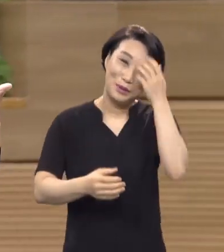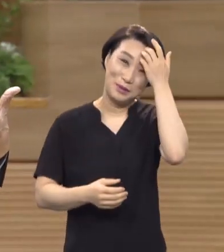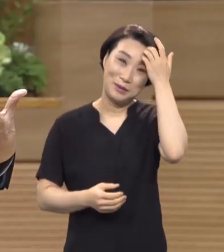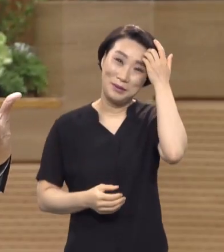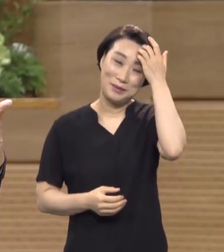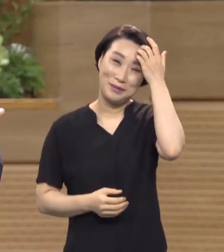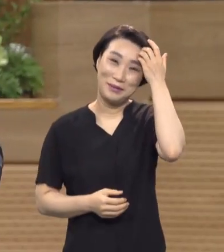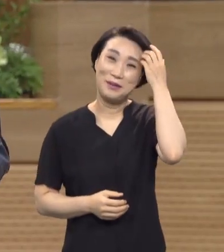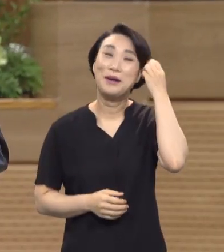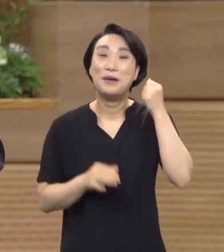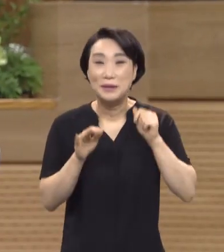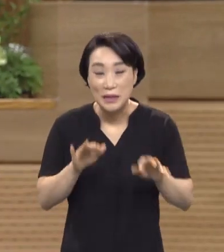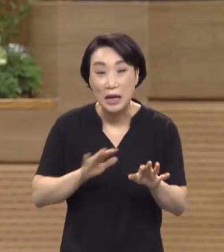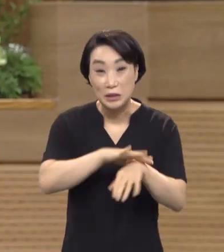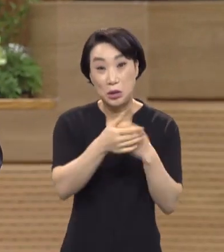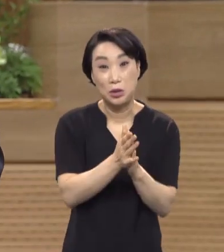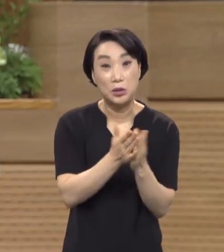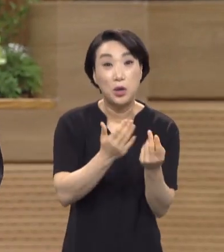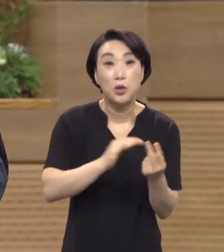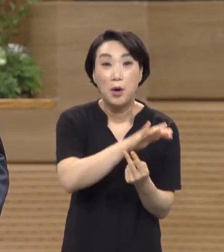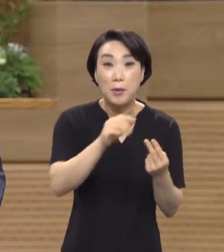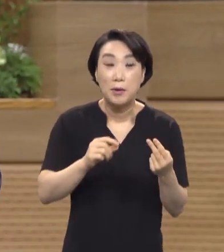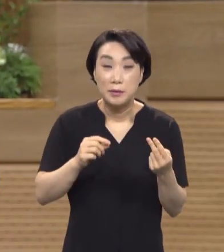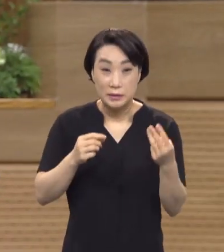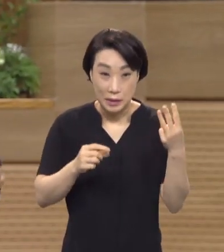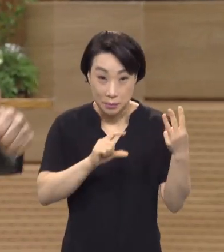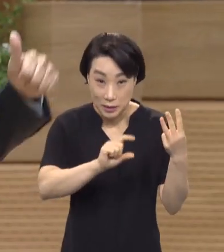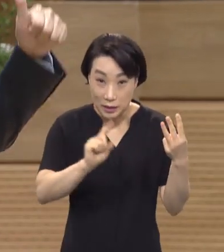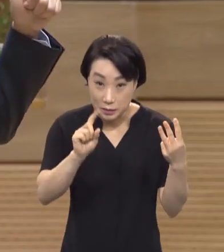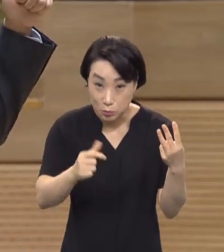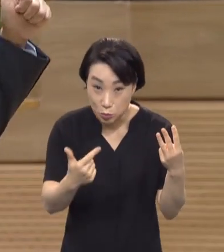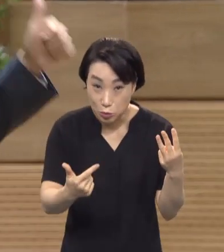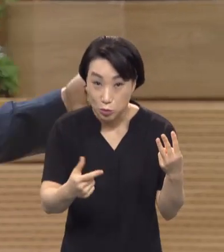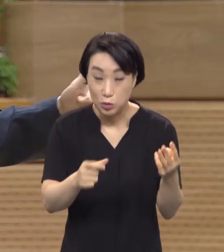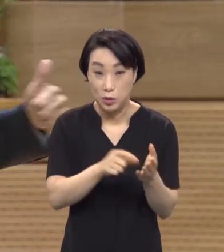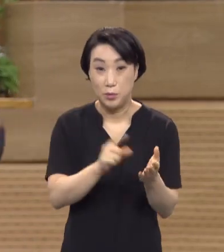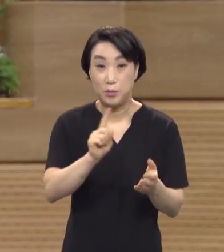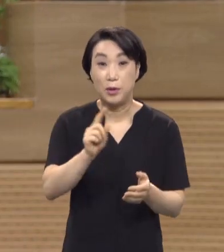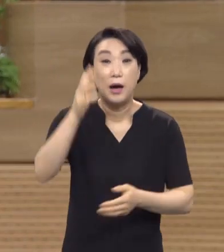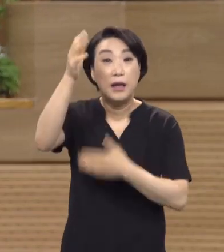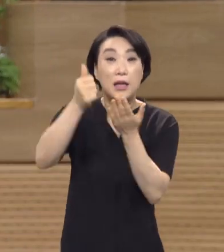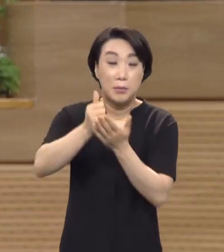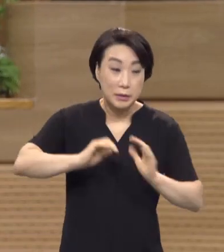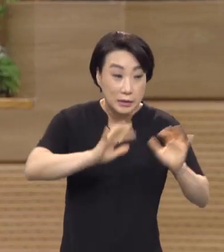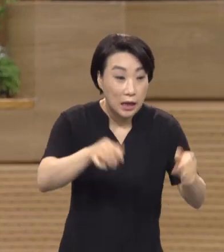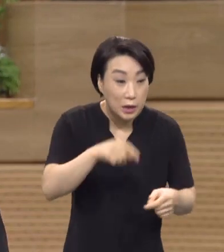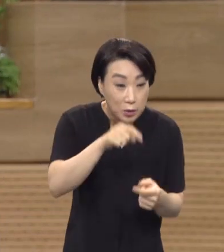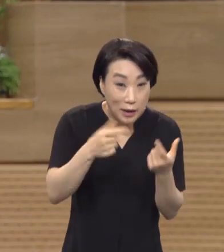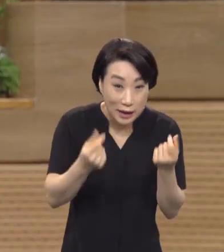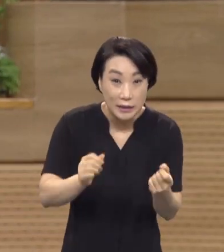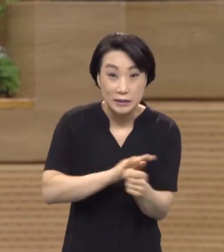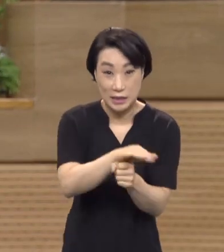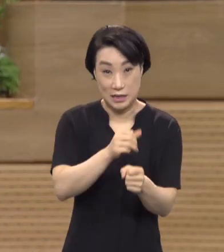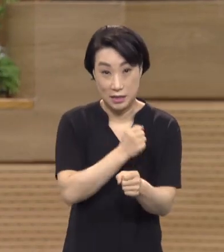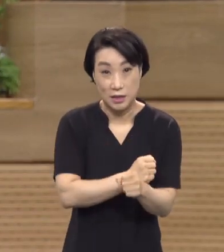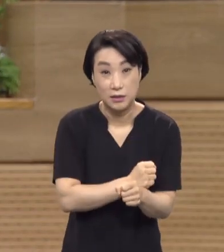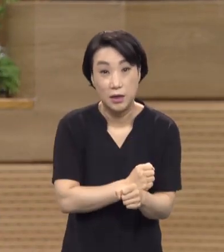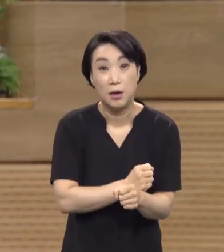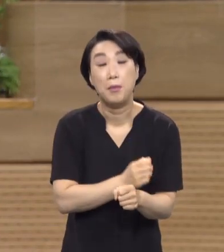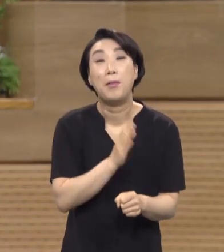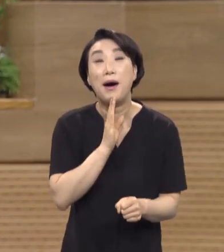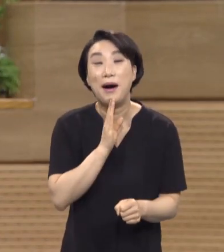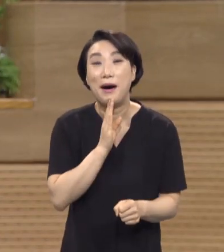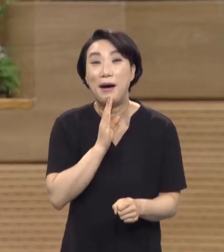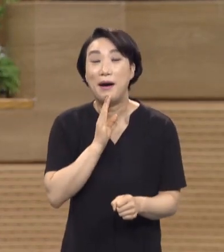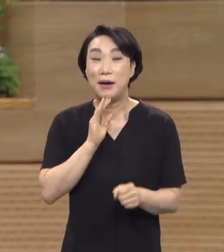사랑입니다. 그래서 요한복음 3장 16절에도 하나님이 세상을 사랑했는데